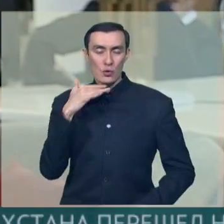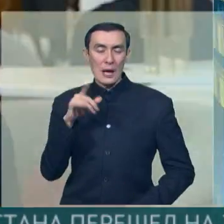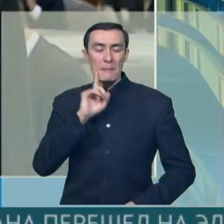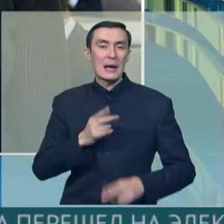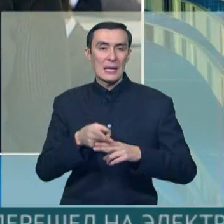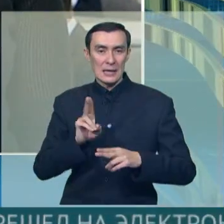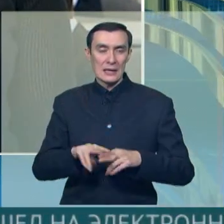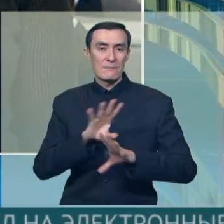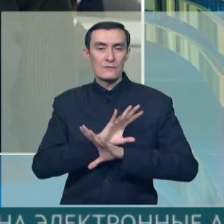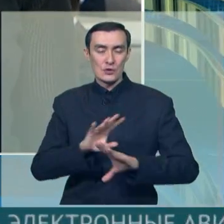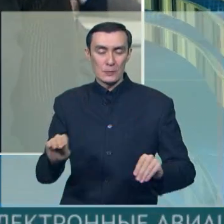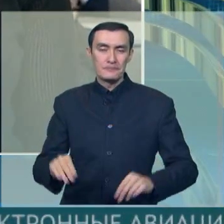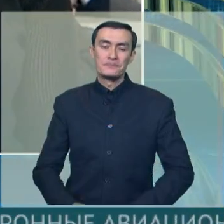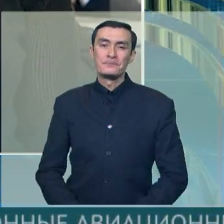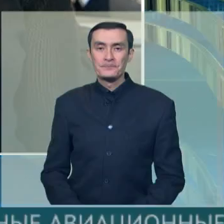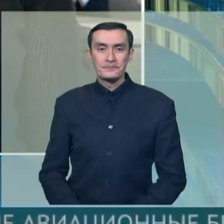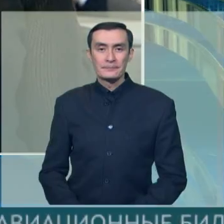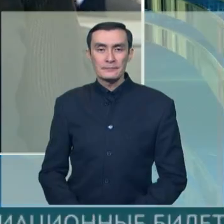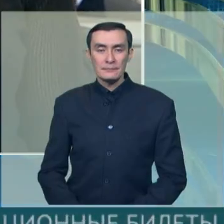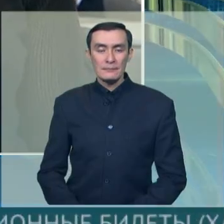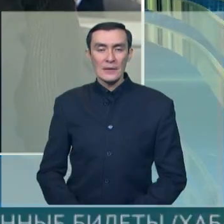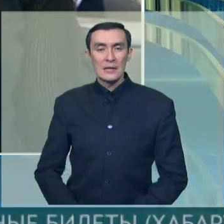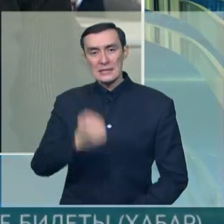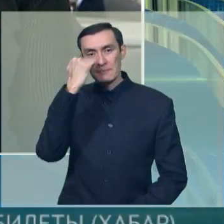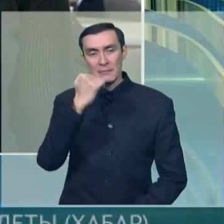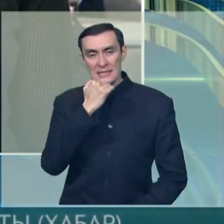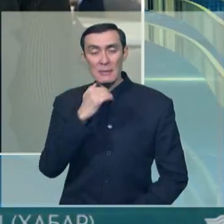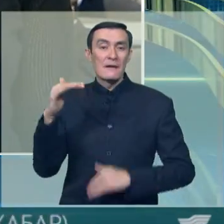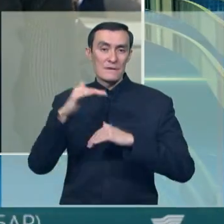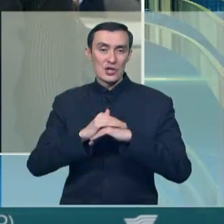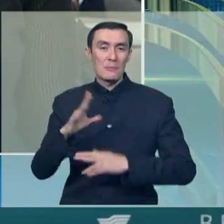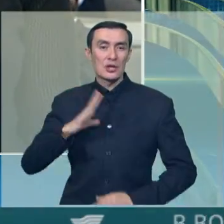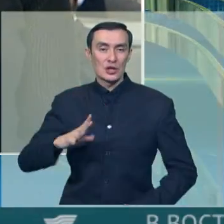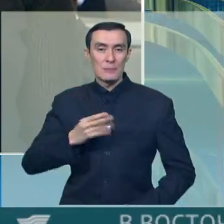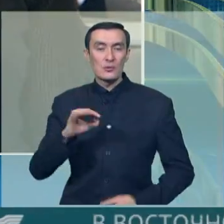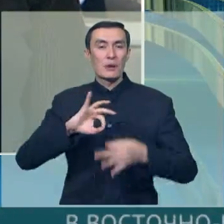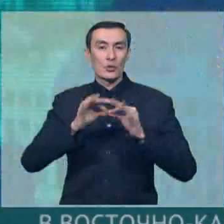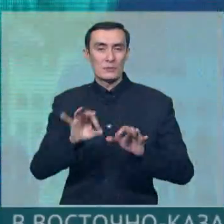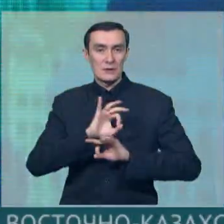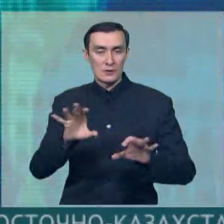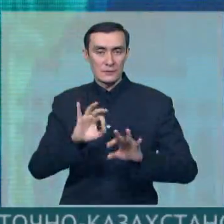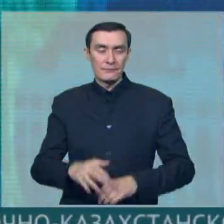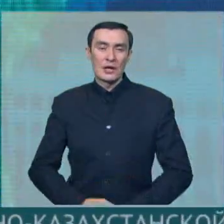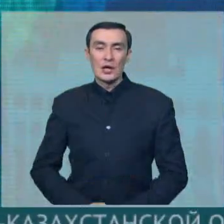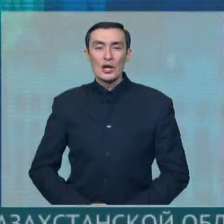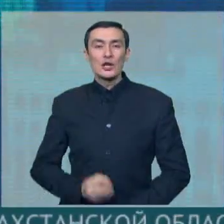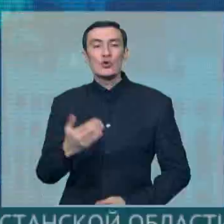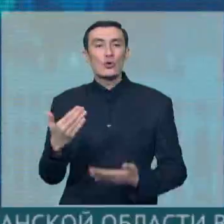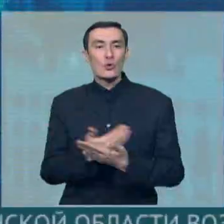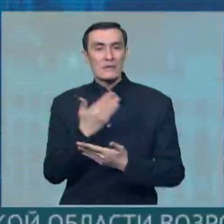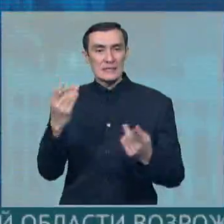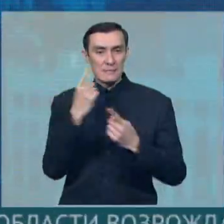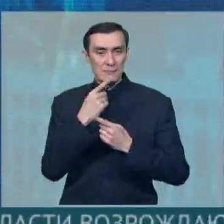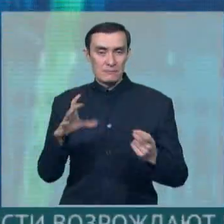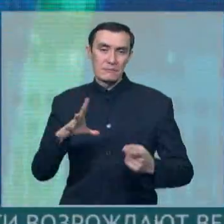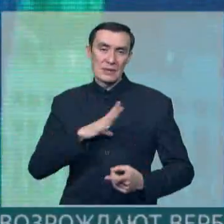к этому часу все. Ботагоз, вам слово. Спасибо, Ирина. Вечером ждем подробностей. И еще одна цифра дня, которая